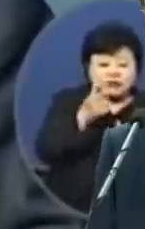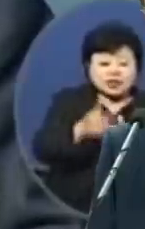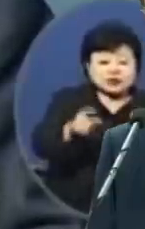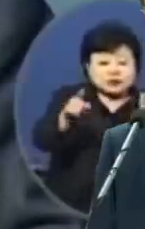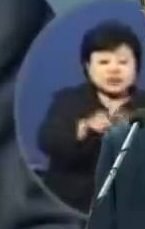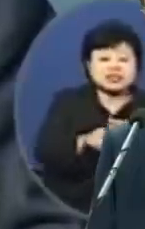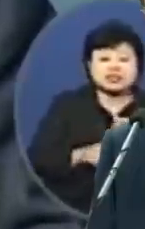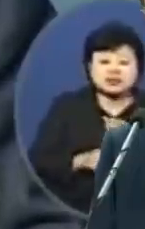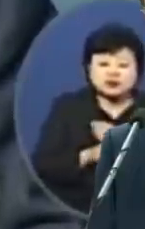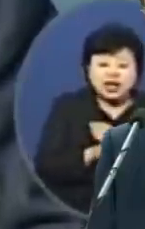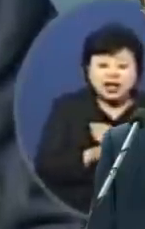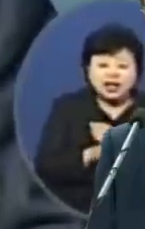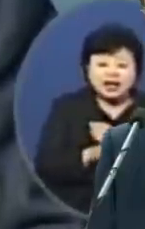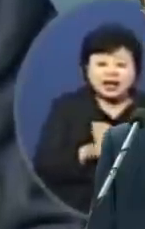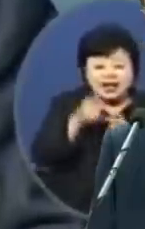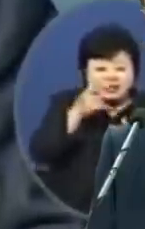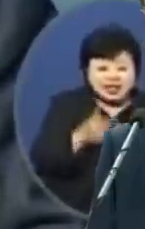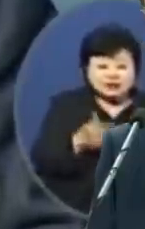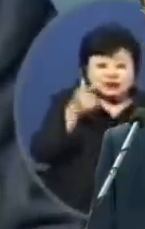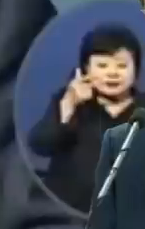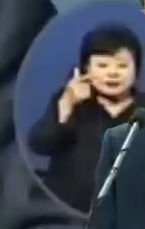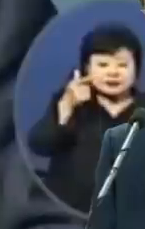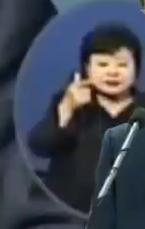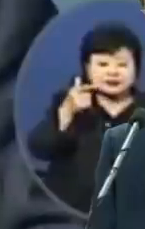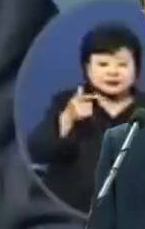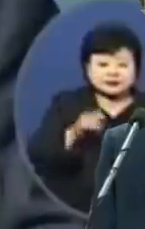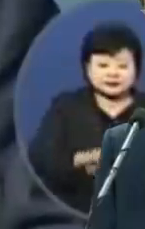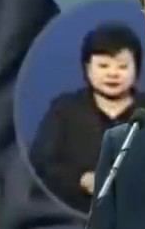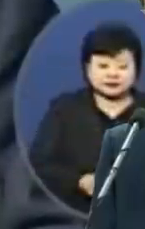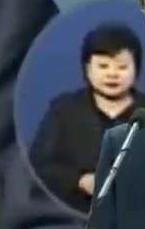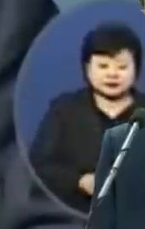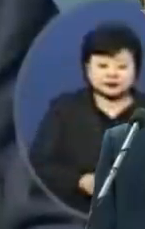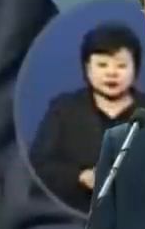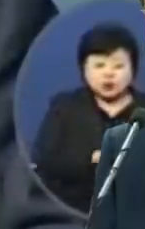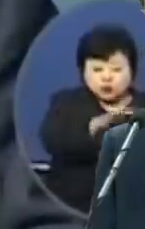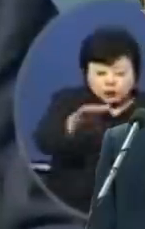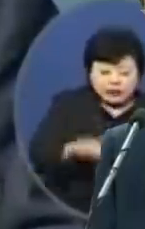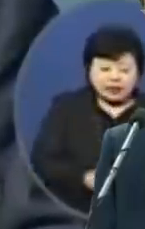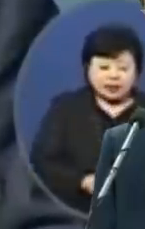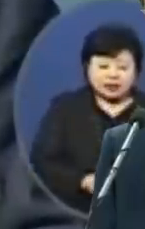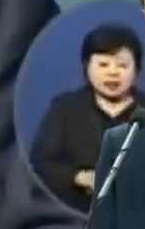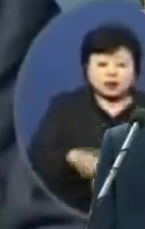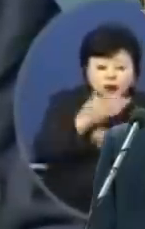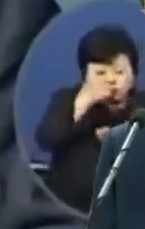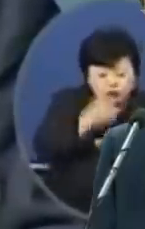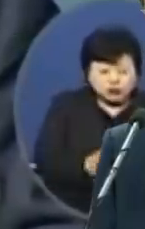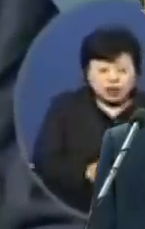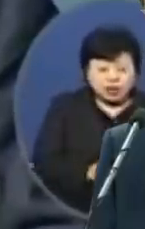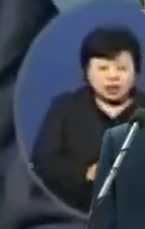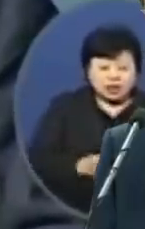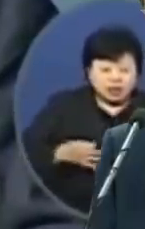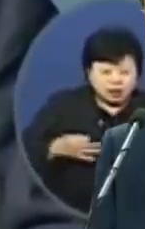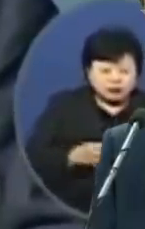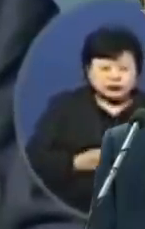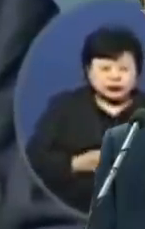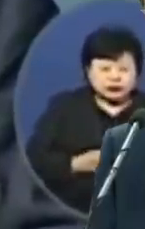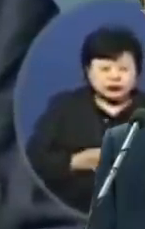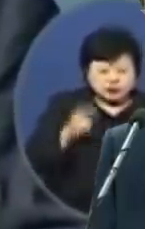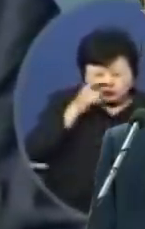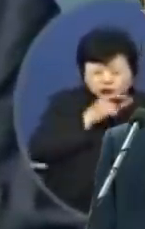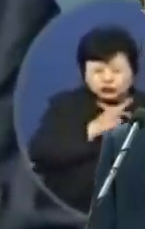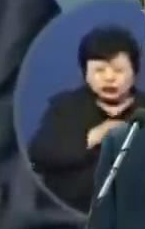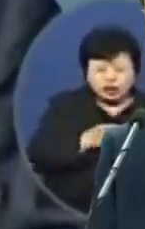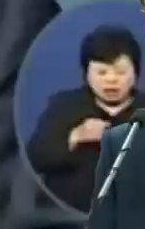믿는 이유가 예수님이 우리의 모든 죄와 불의와 추악과 저주와 절망을